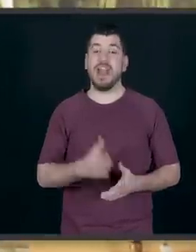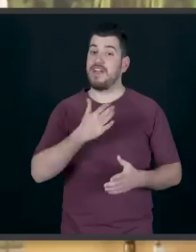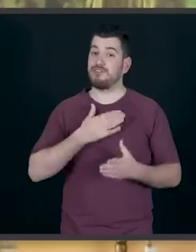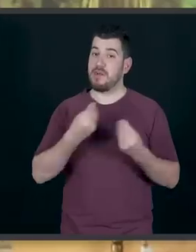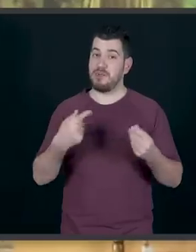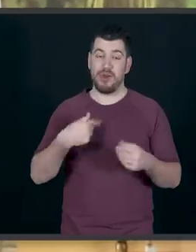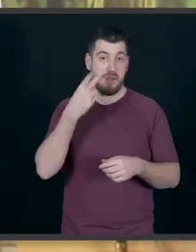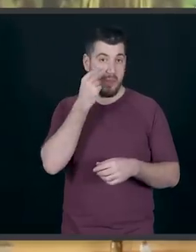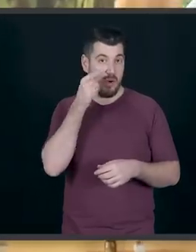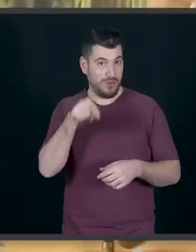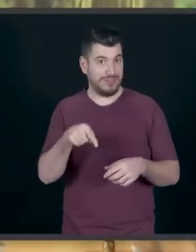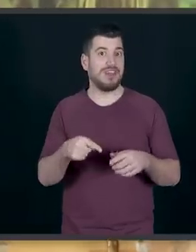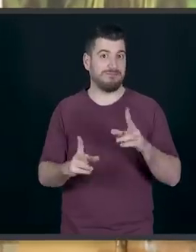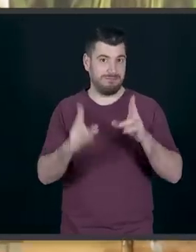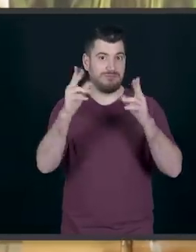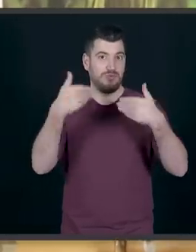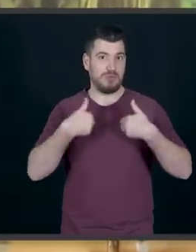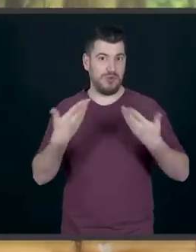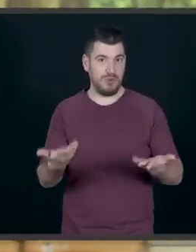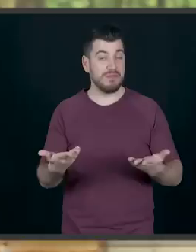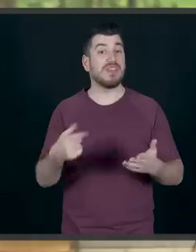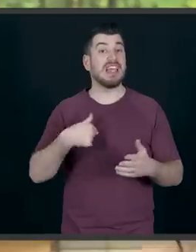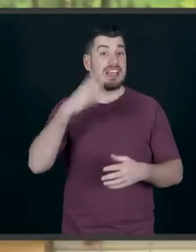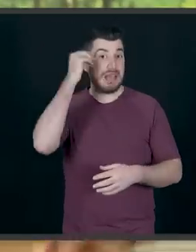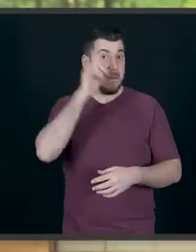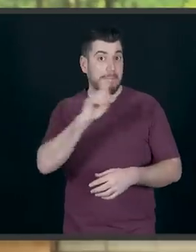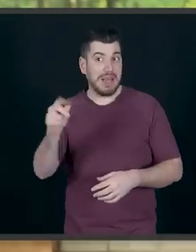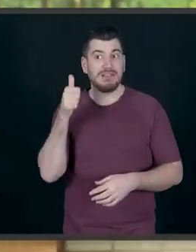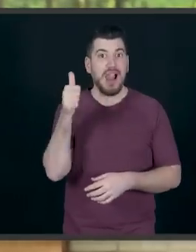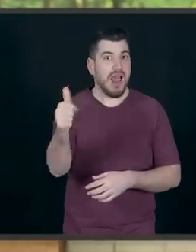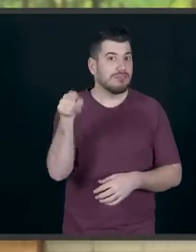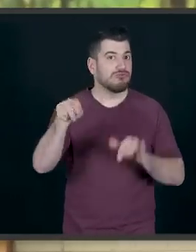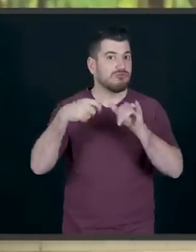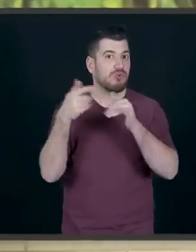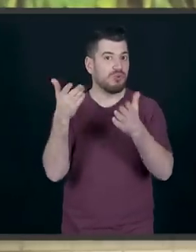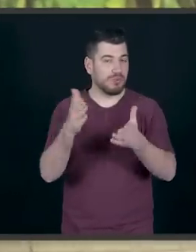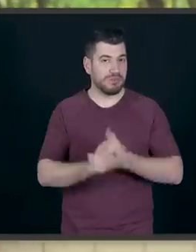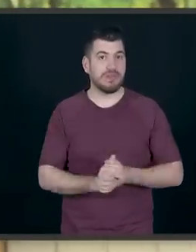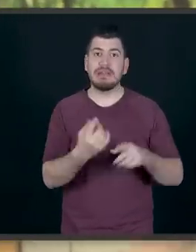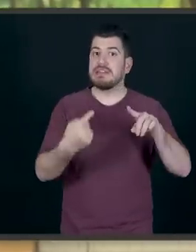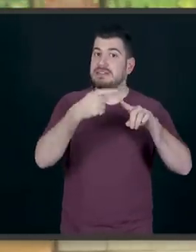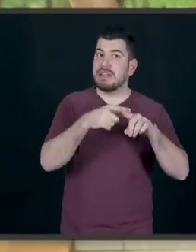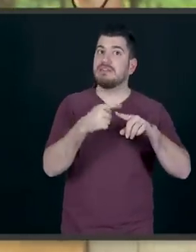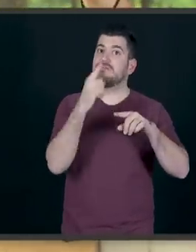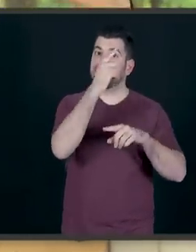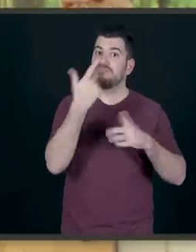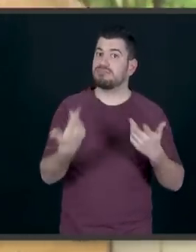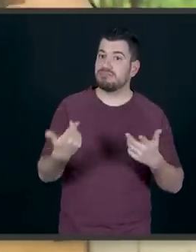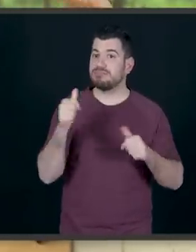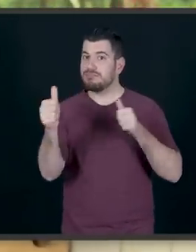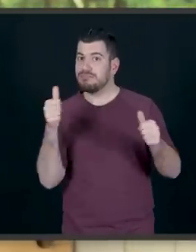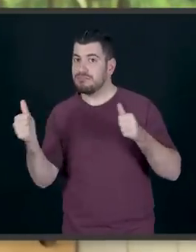Ευχαριστώ πάρα πολύ που παρακολουθήσατε και αυτή την εκπομπή μας. Μην ξεχάσετε να κάνετε subscribe στο κανάλι μας ή σε αυτό το κανάλι μας